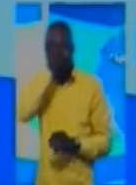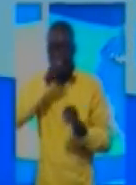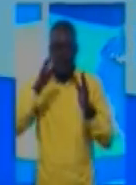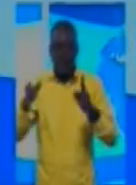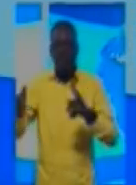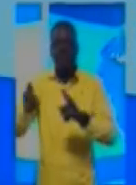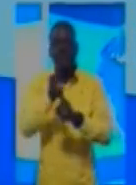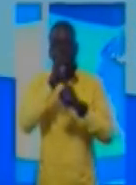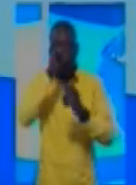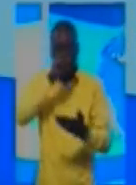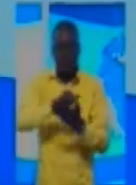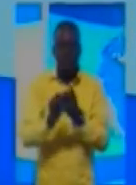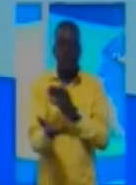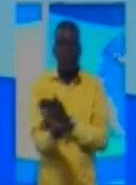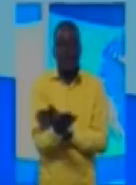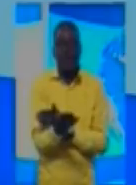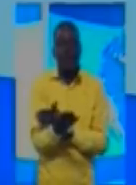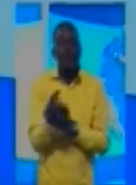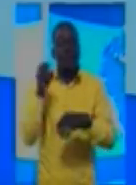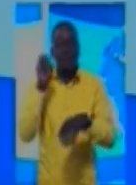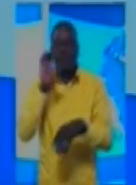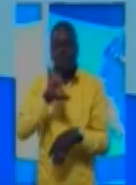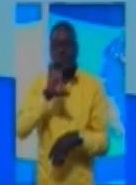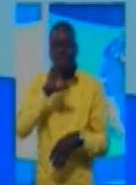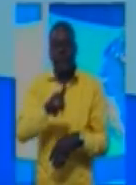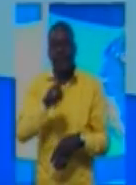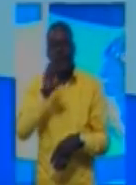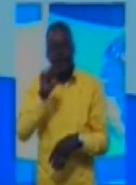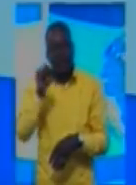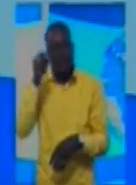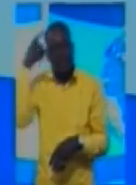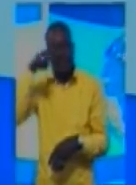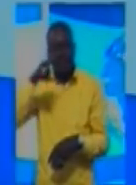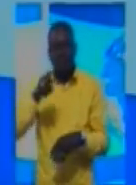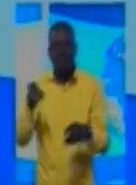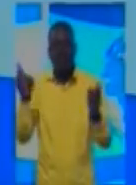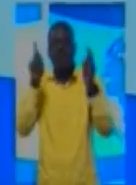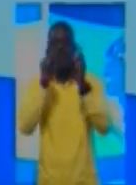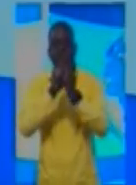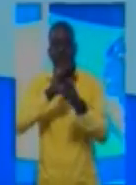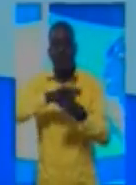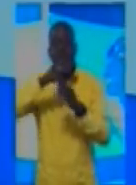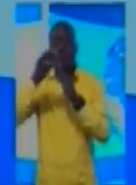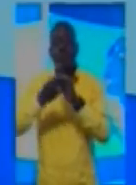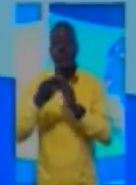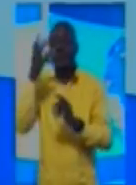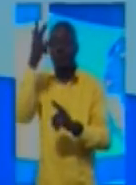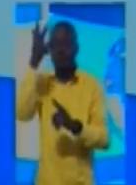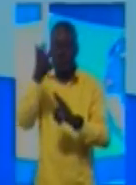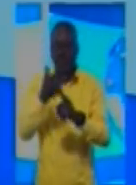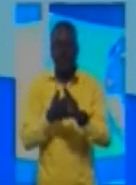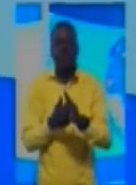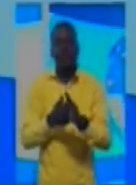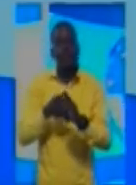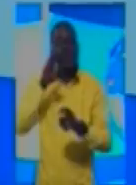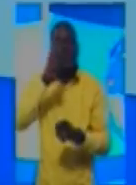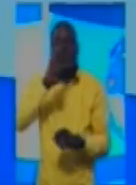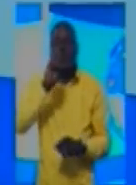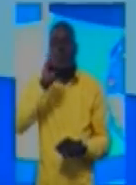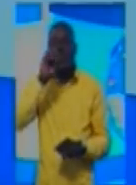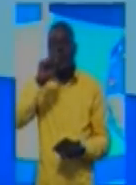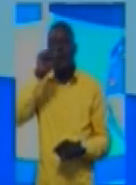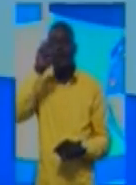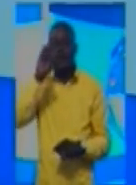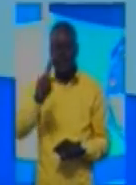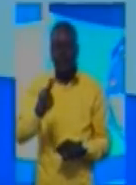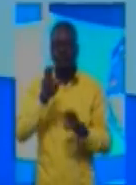matin à Ouagadougou son conseil d'administration. La réunion consiste en un bilan trimestriel des activités de la BOAD en vue de